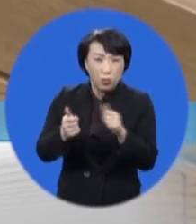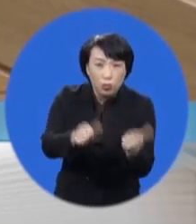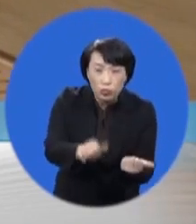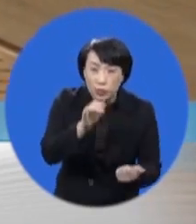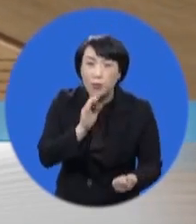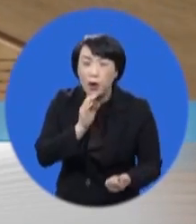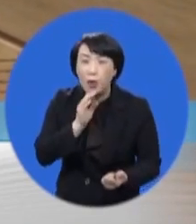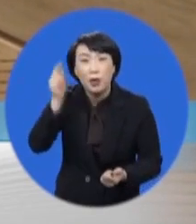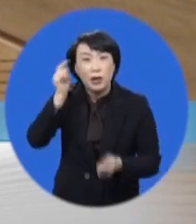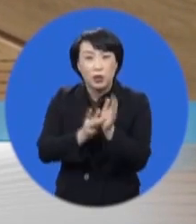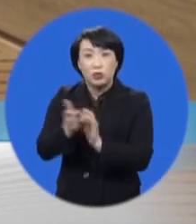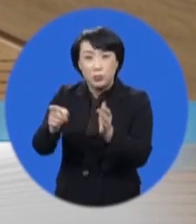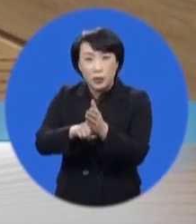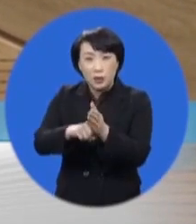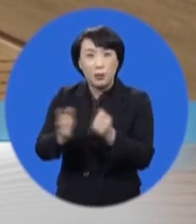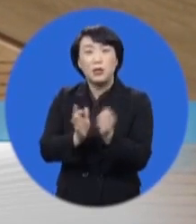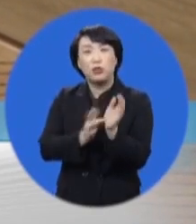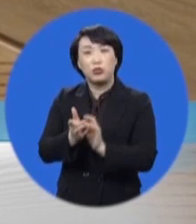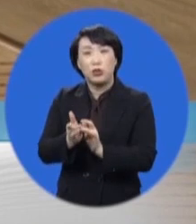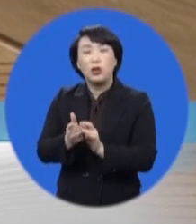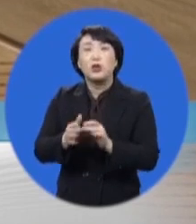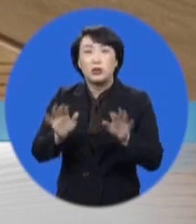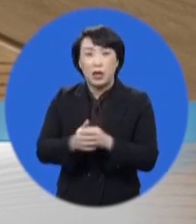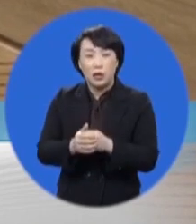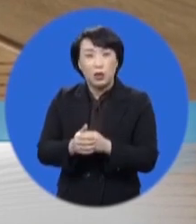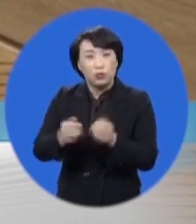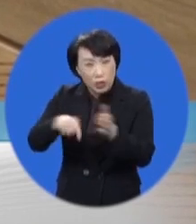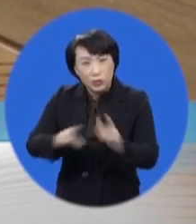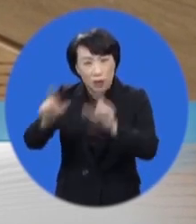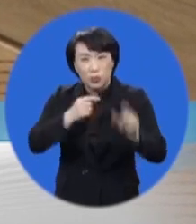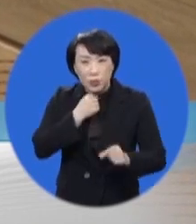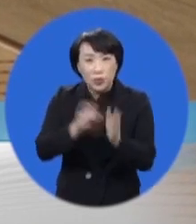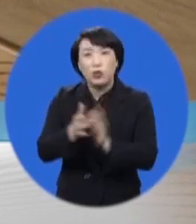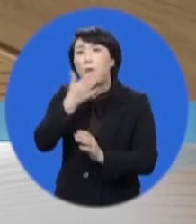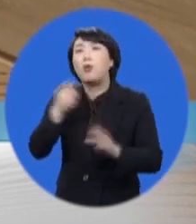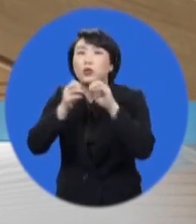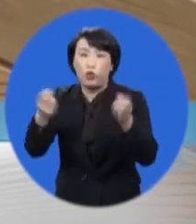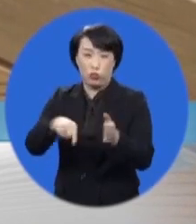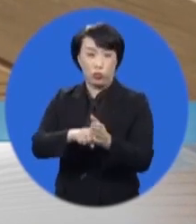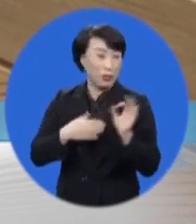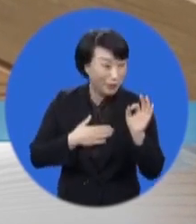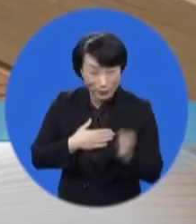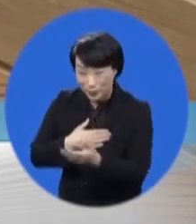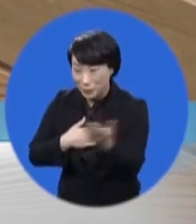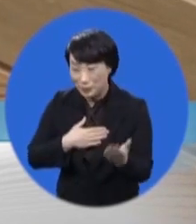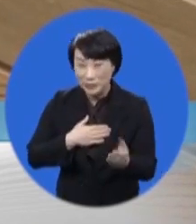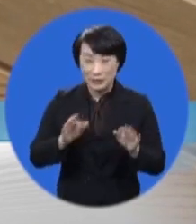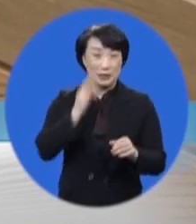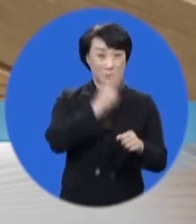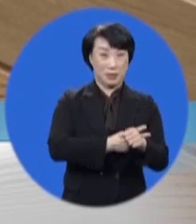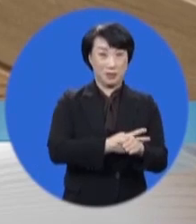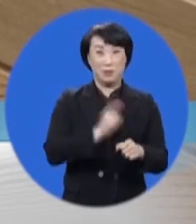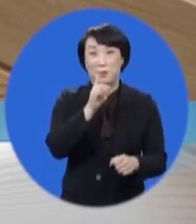그를 믿음으로 그를 살기 위해서 그의 복음을 전하기 위해서 그렇다 이 말입니다. 이해가 되십니까? 그래서 사도